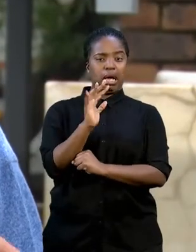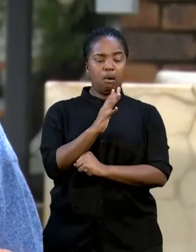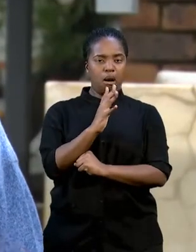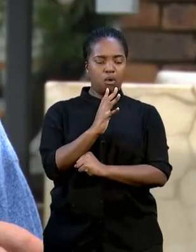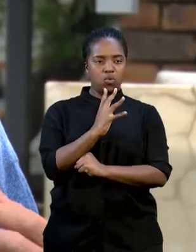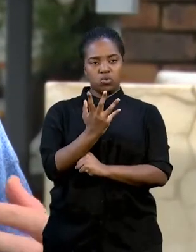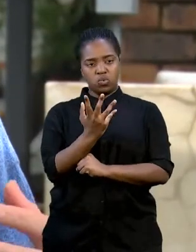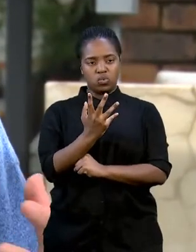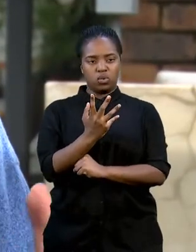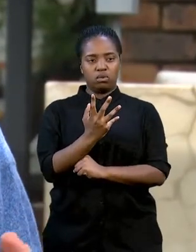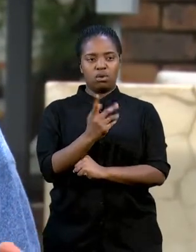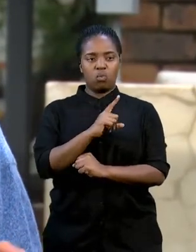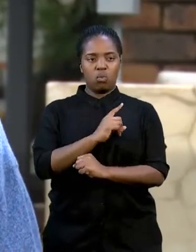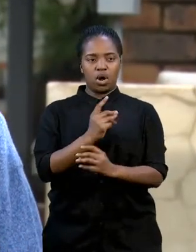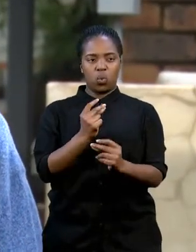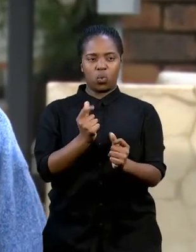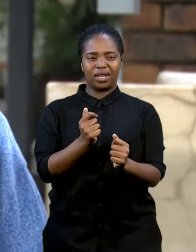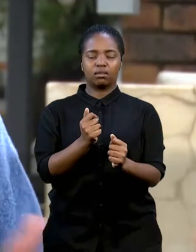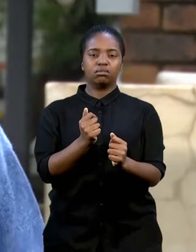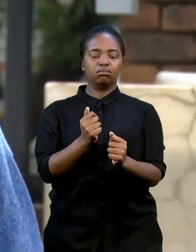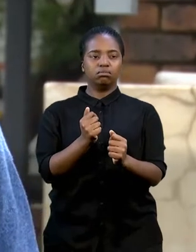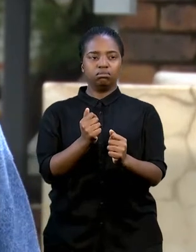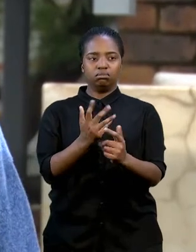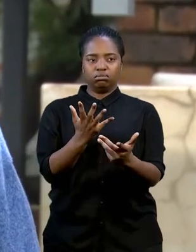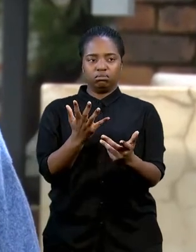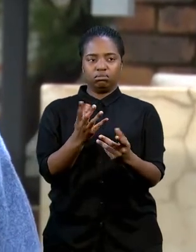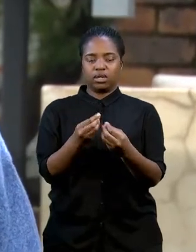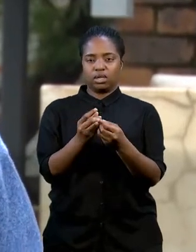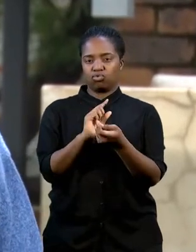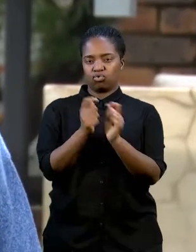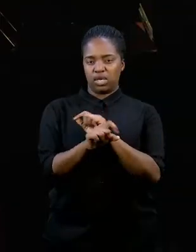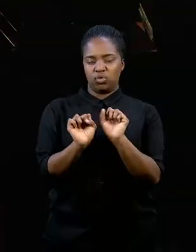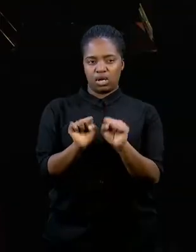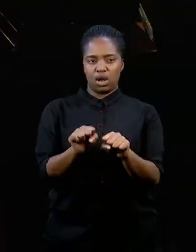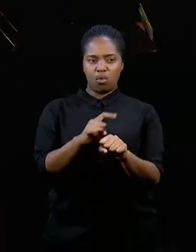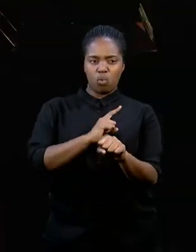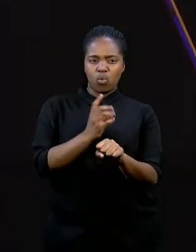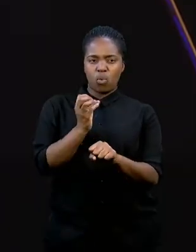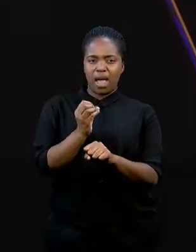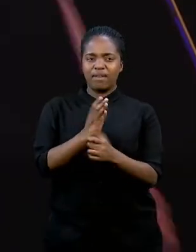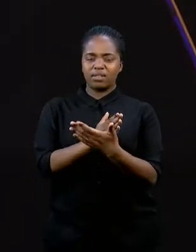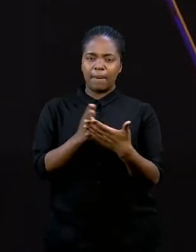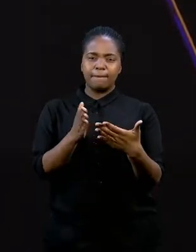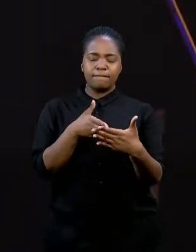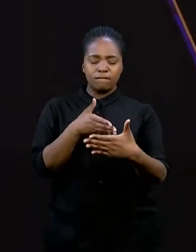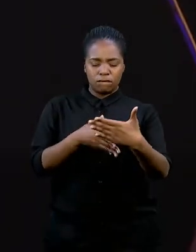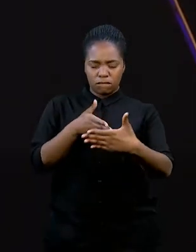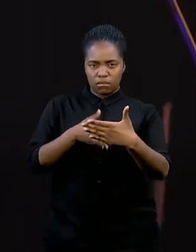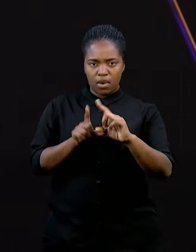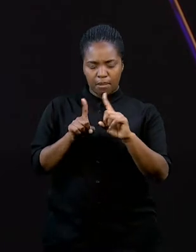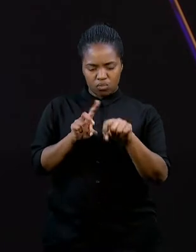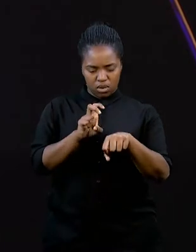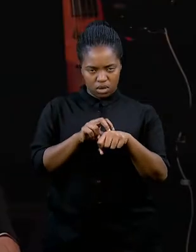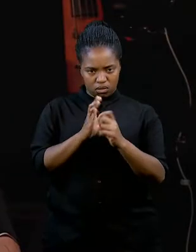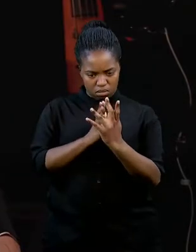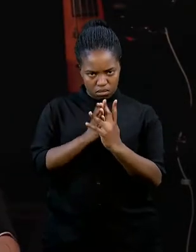benader. Hoe hulle jou miskien te vroeg kategoriseer en dink dit is wie jy is. En in my omstandighede is dit makliker